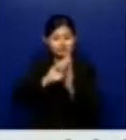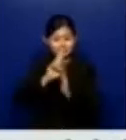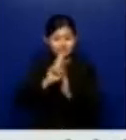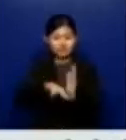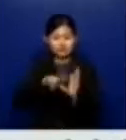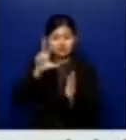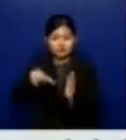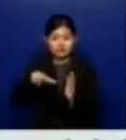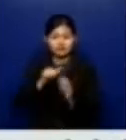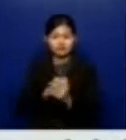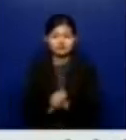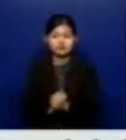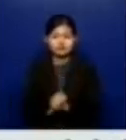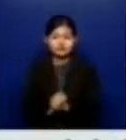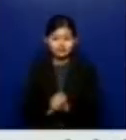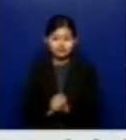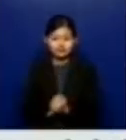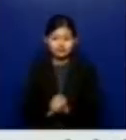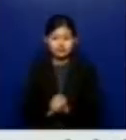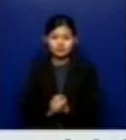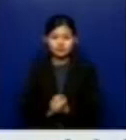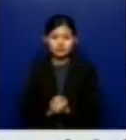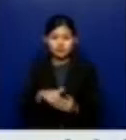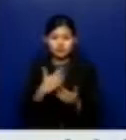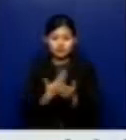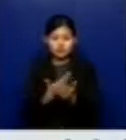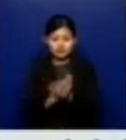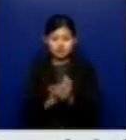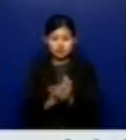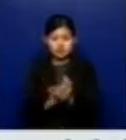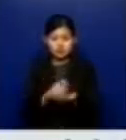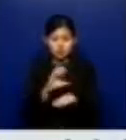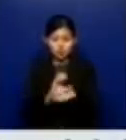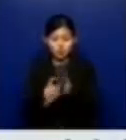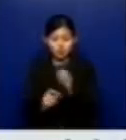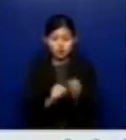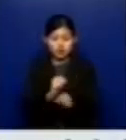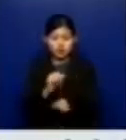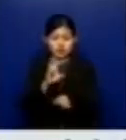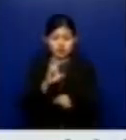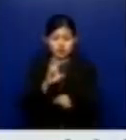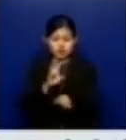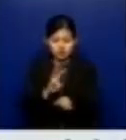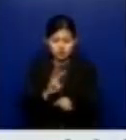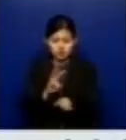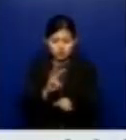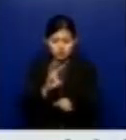ทยท่านประธานครับงบประมาณรายจ่ายประจำปี